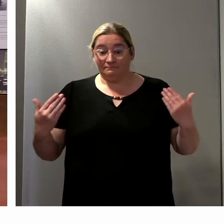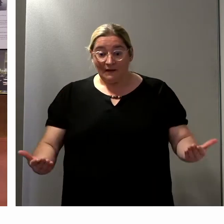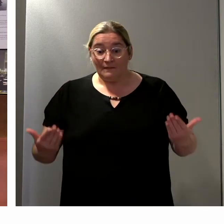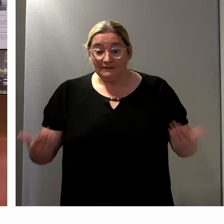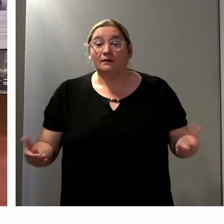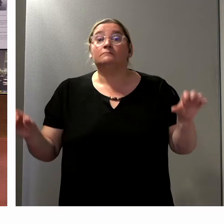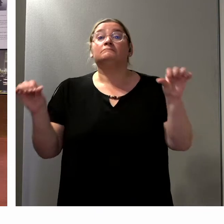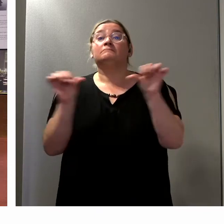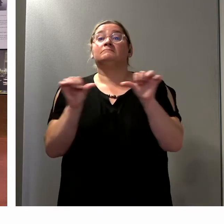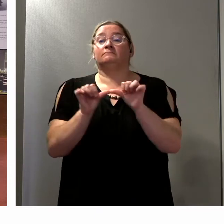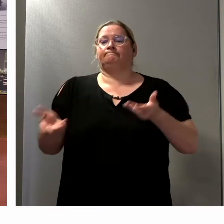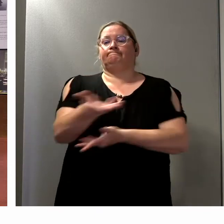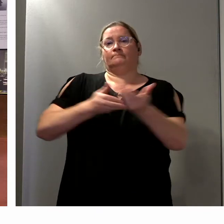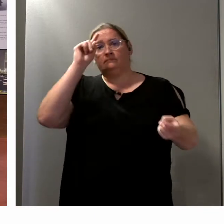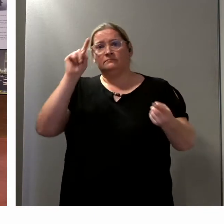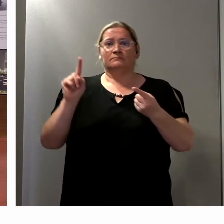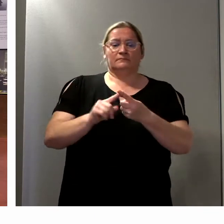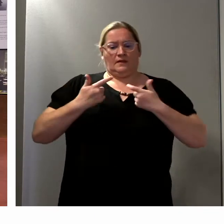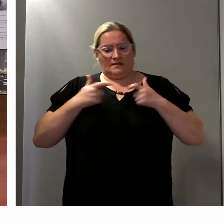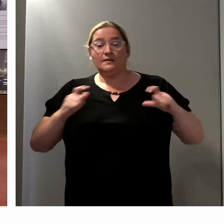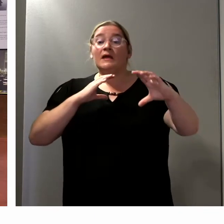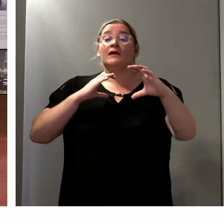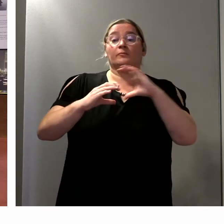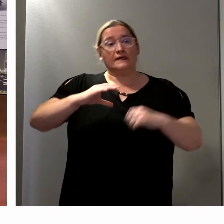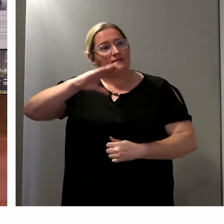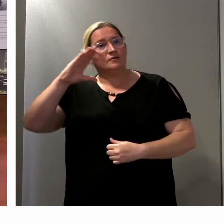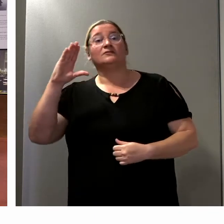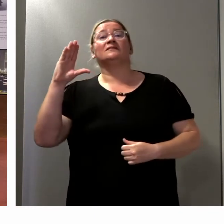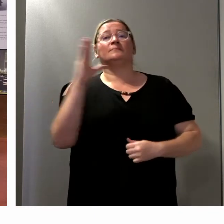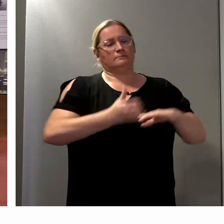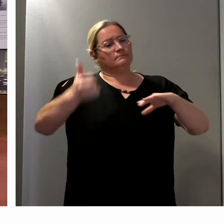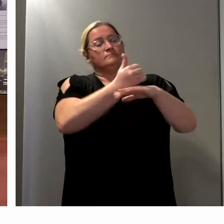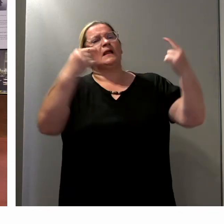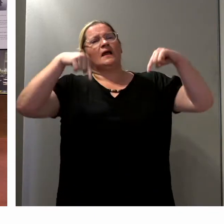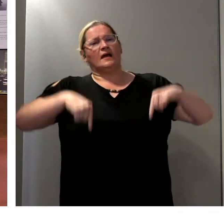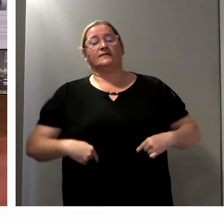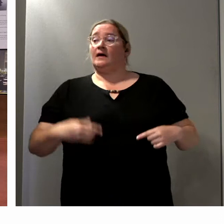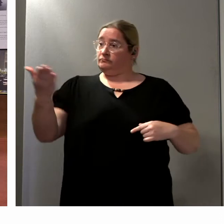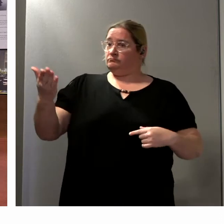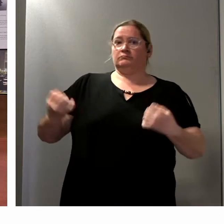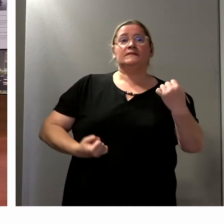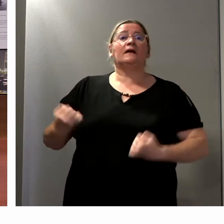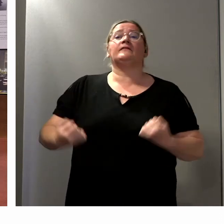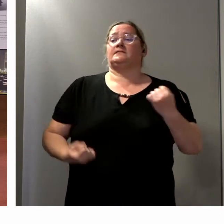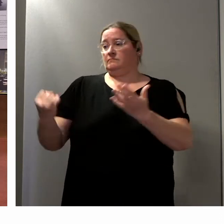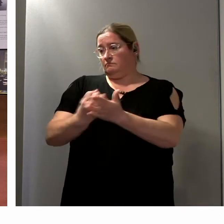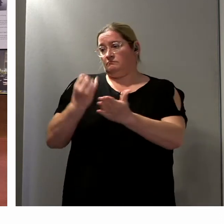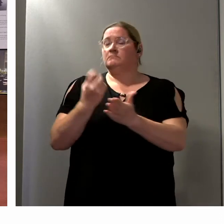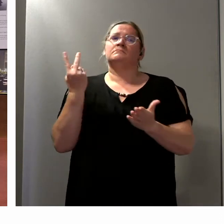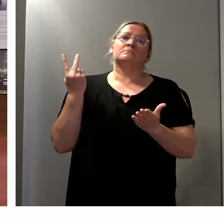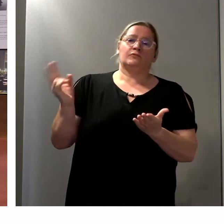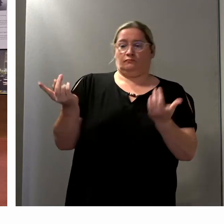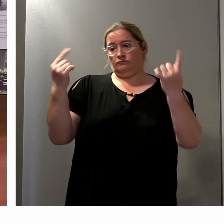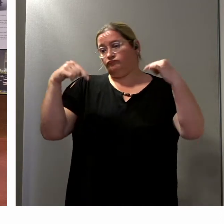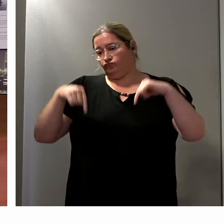Maintenant, nous allons parler accessibilité de la communication de l'État avec le service d'information du gouvernement, le SIG. Donc ça,